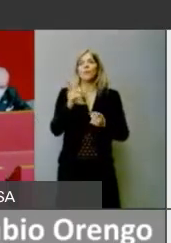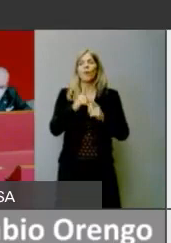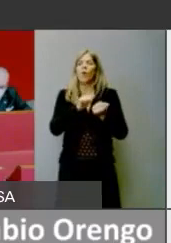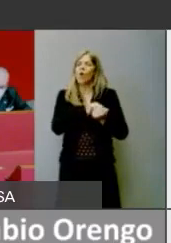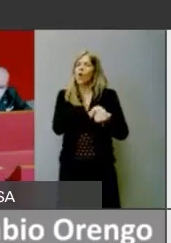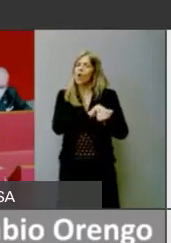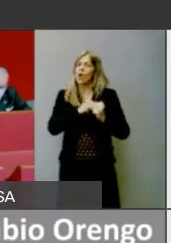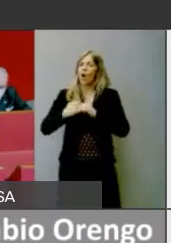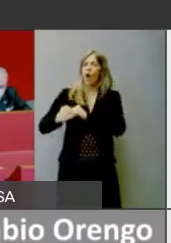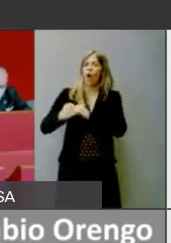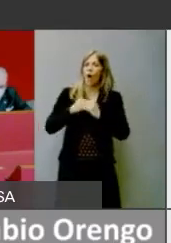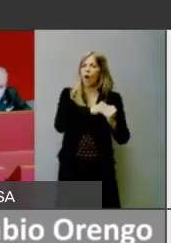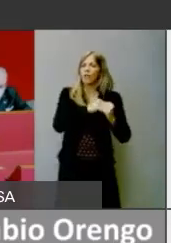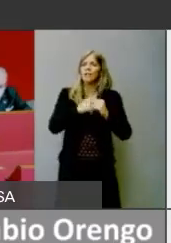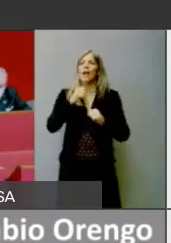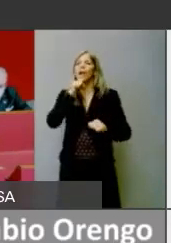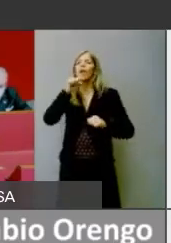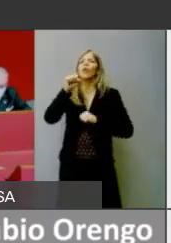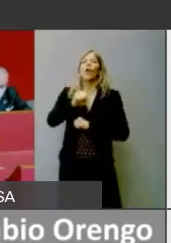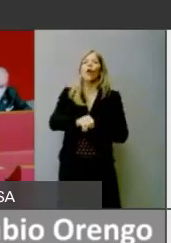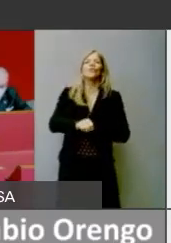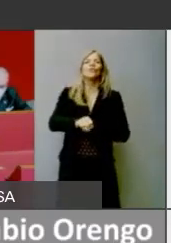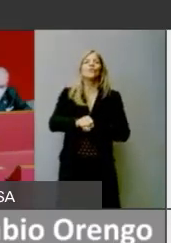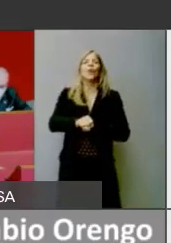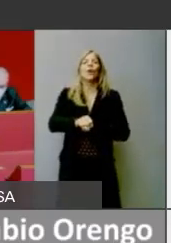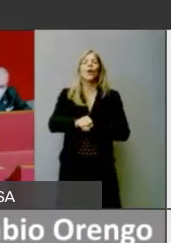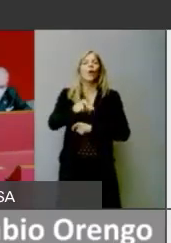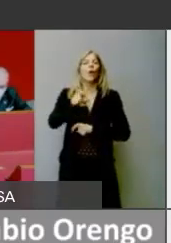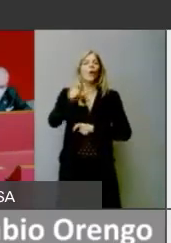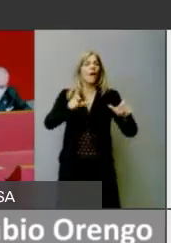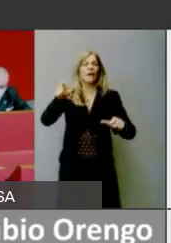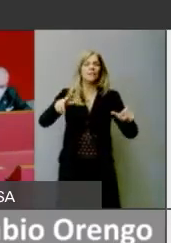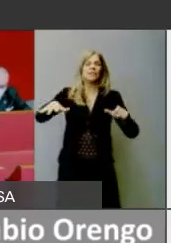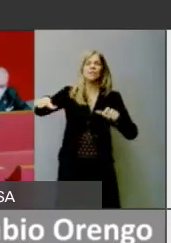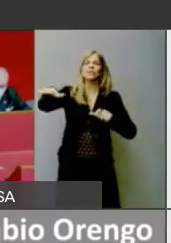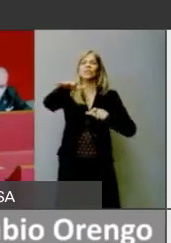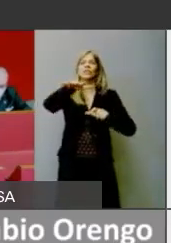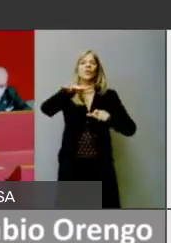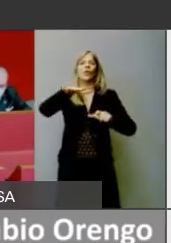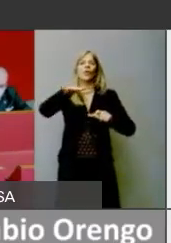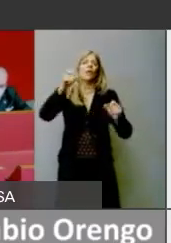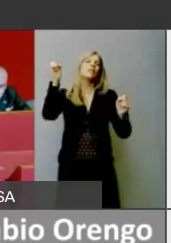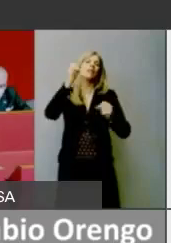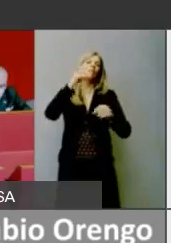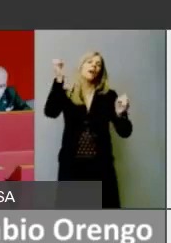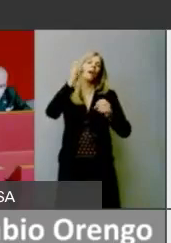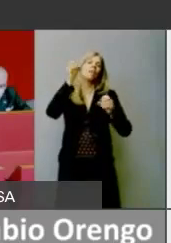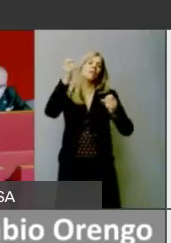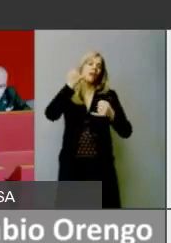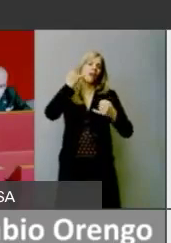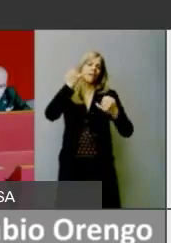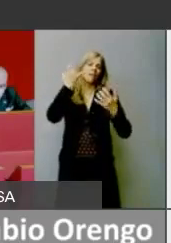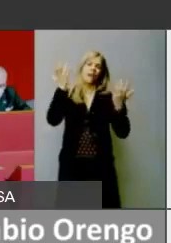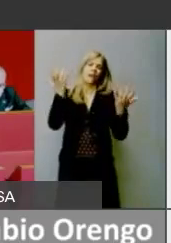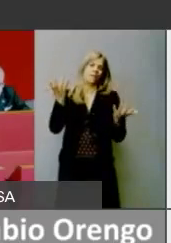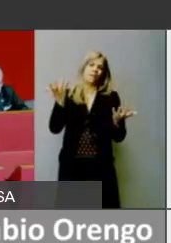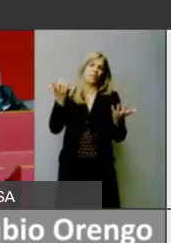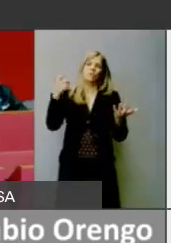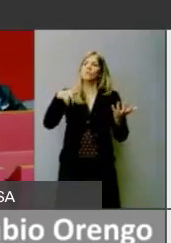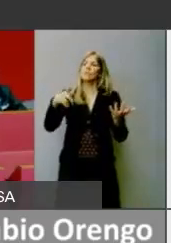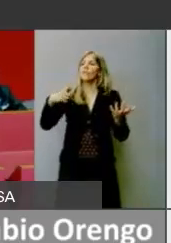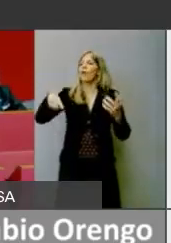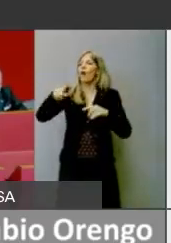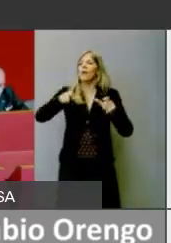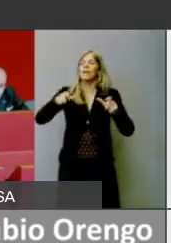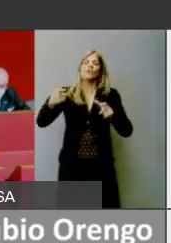alla dimenticanza che noi tutti, presi dalla quotidianità, non riusciamo sufficientemente